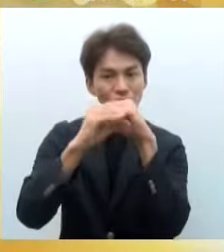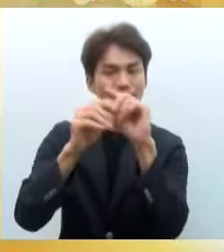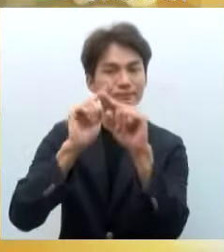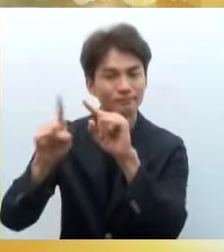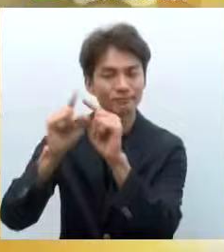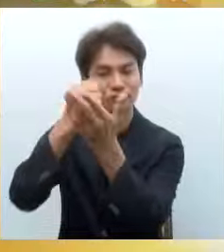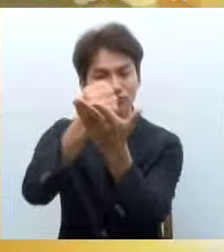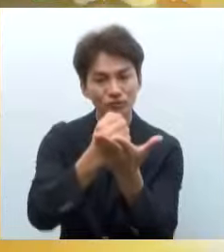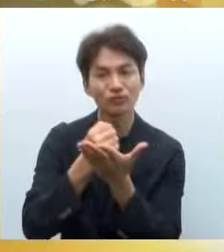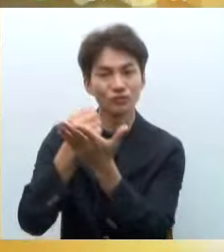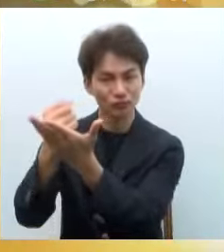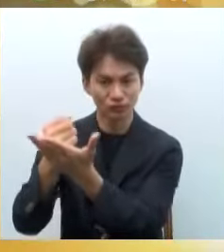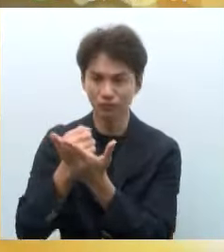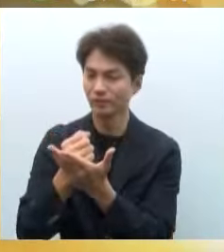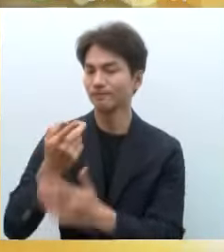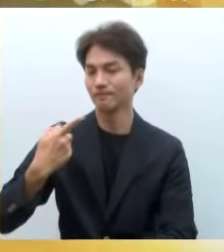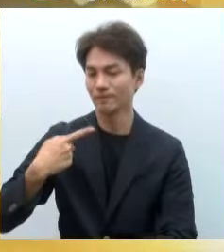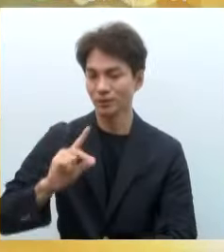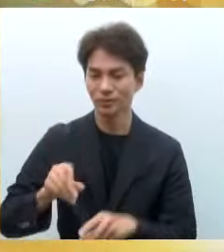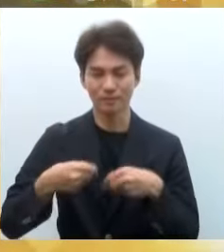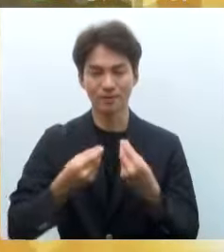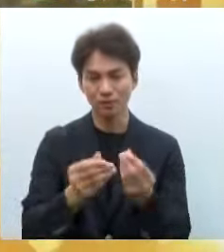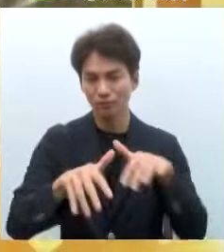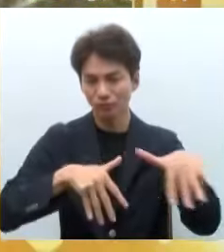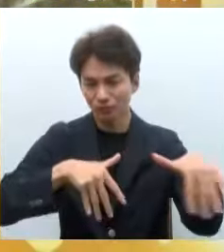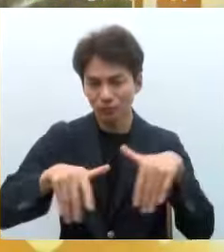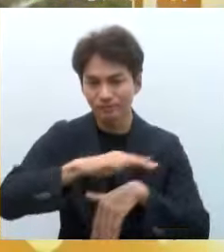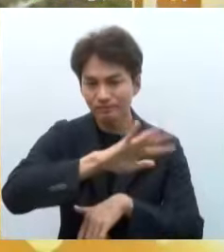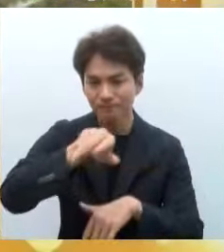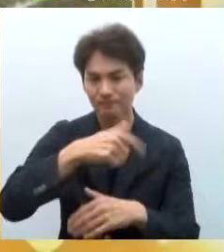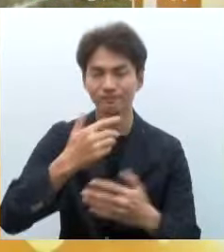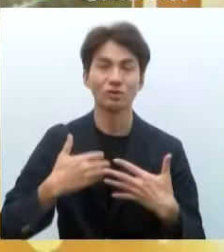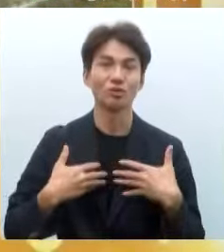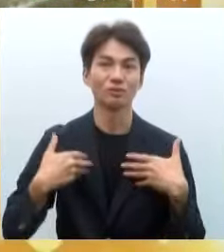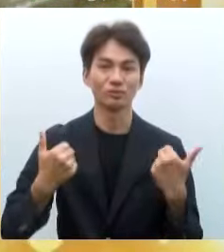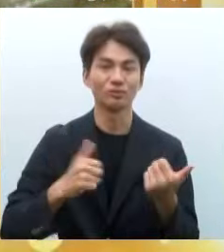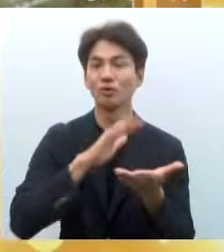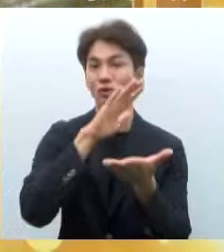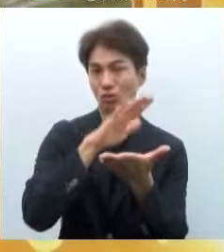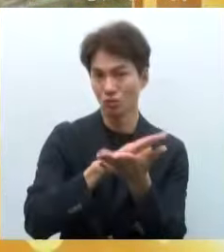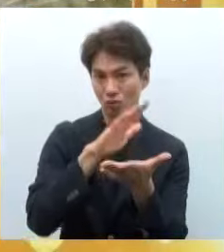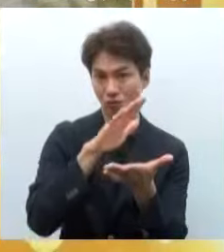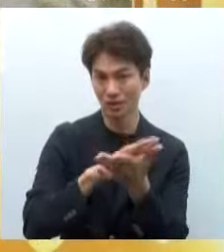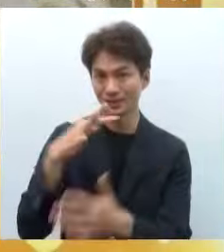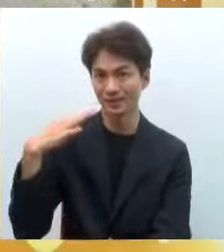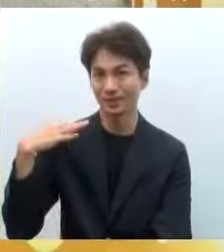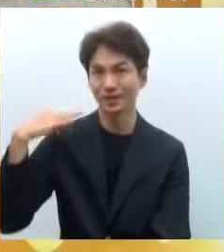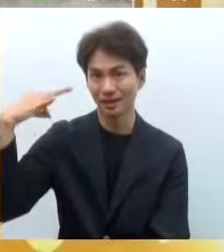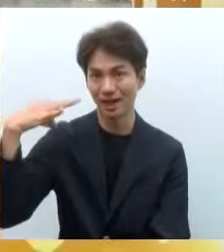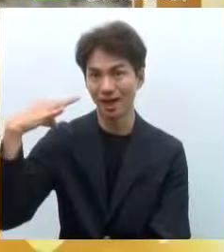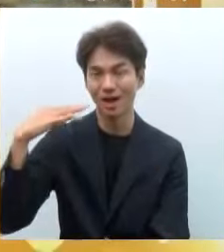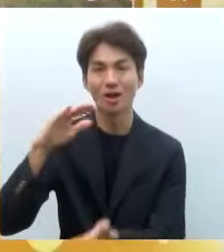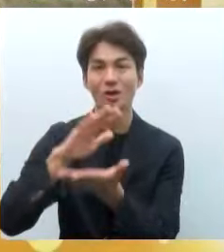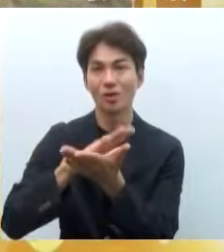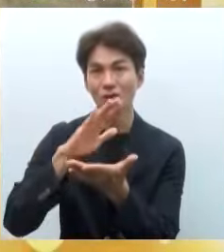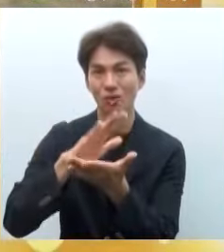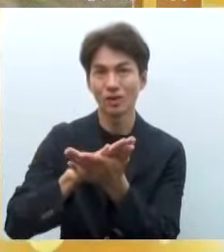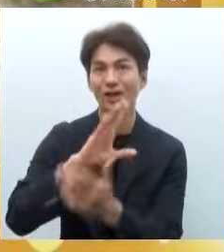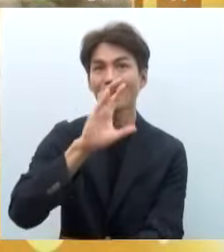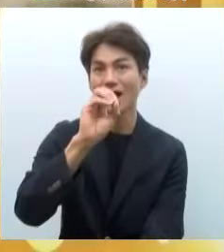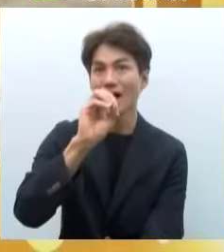การเพื่อประโยชน์สุขของประชาชนโดยร่วมมือกับศูนย์ฝึกโรงเรียนจิตอาสา904บางเขนกรุงเทพมหาน